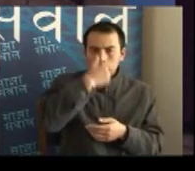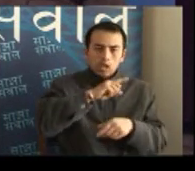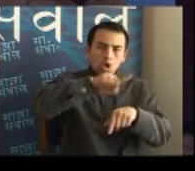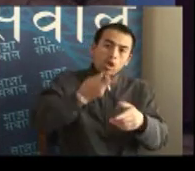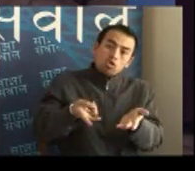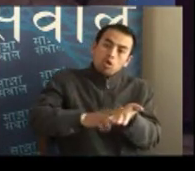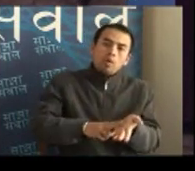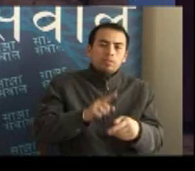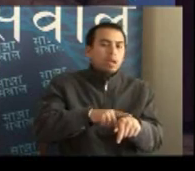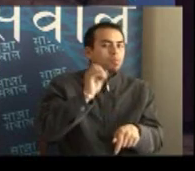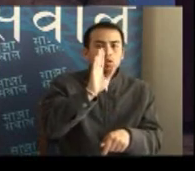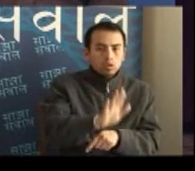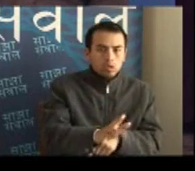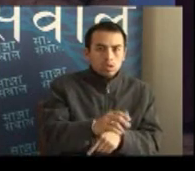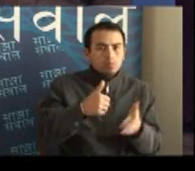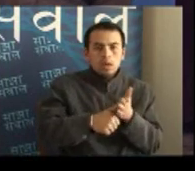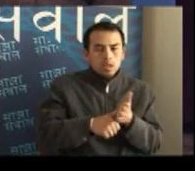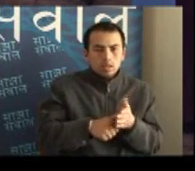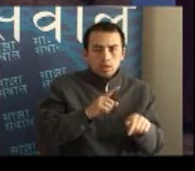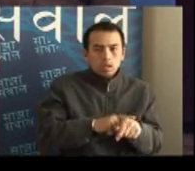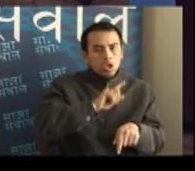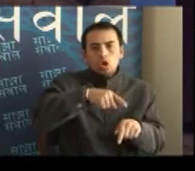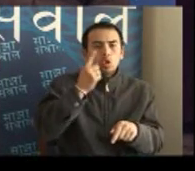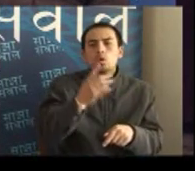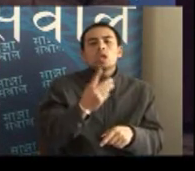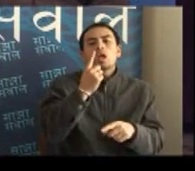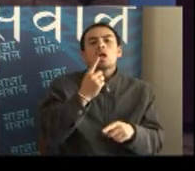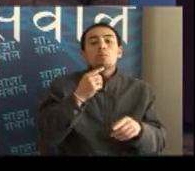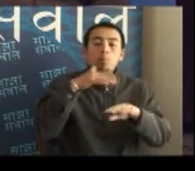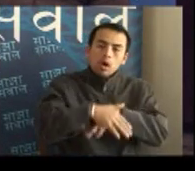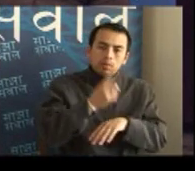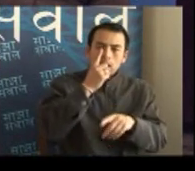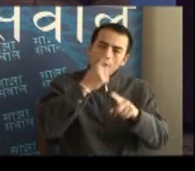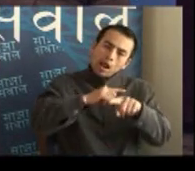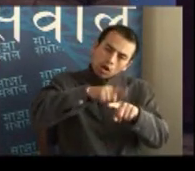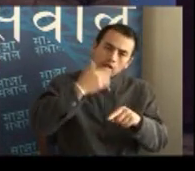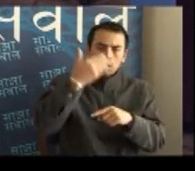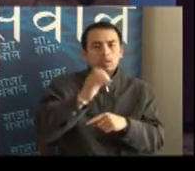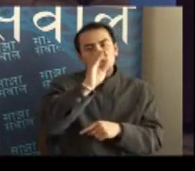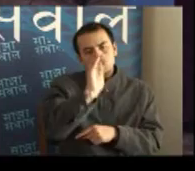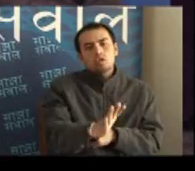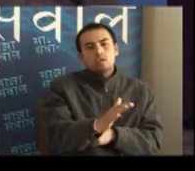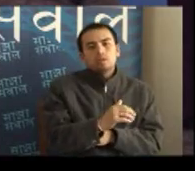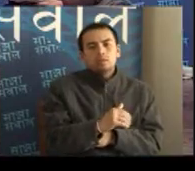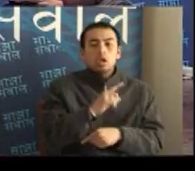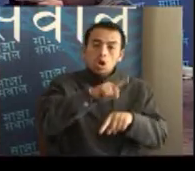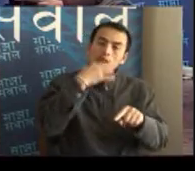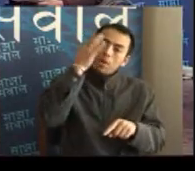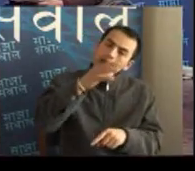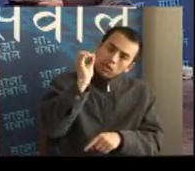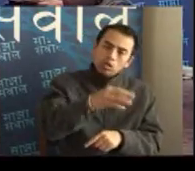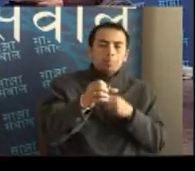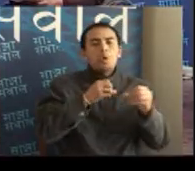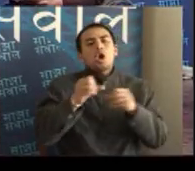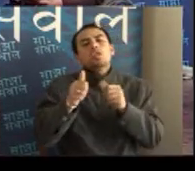थप चाहिँ समय दिएको छ क्या परीक्षा प्रणालीमा, अनि त्यसैले पनि 1 घन्टा होइन, मलाई लाग्छ अधिकतम रूपमा 1.5 घन्टासम्म समय, आज 1 घन्टा चाहिँ दिन्छन् होइन,